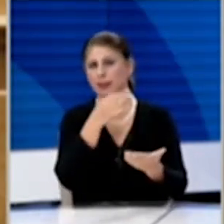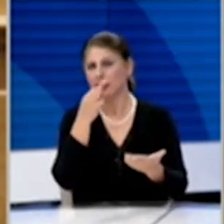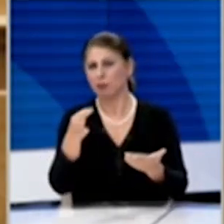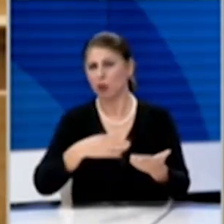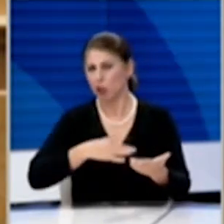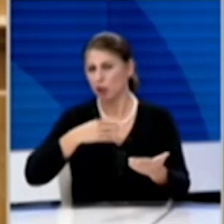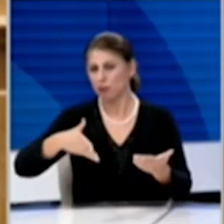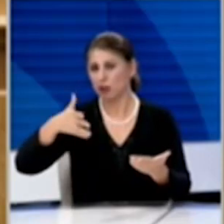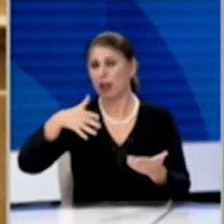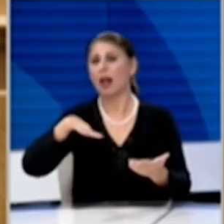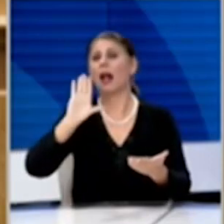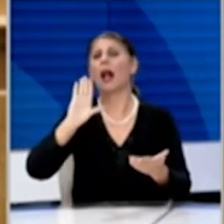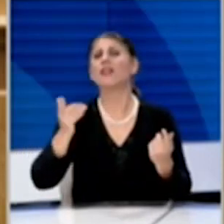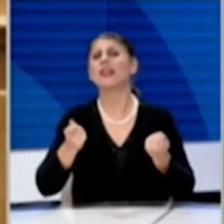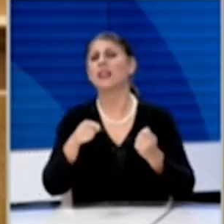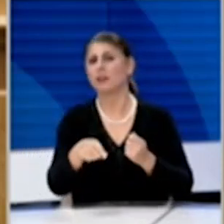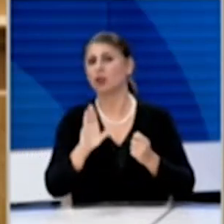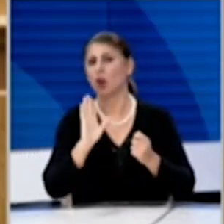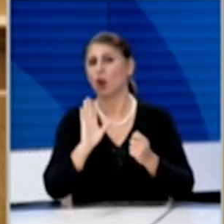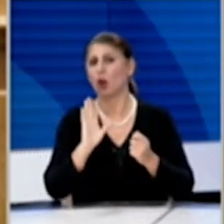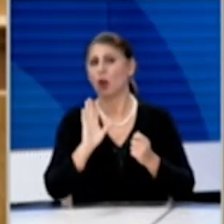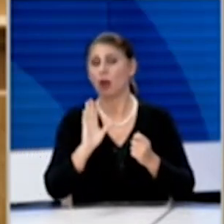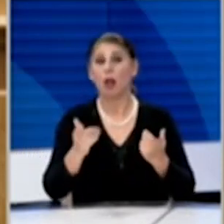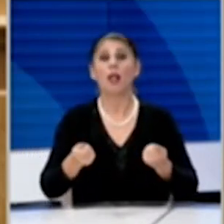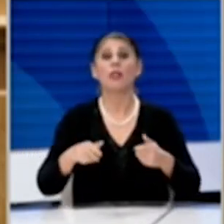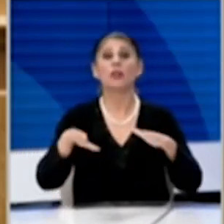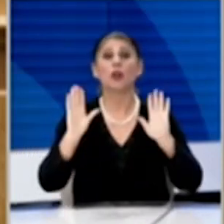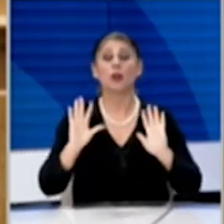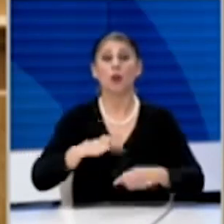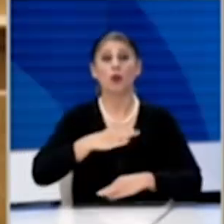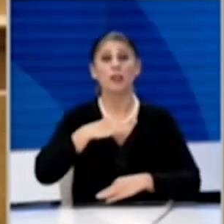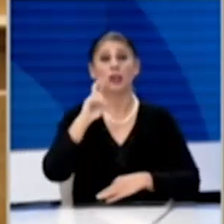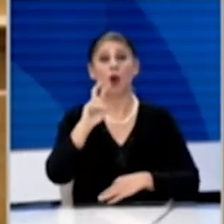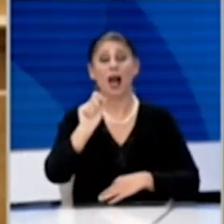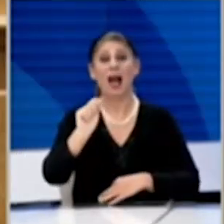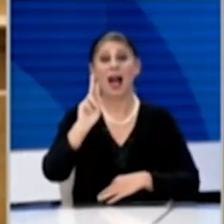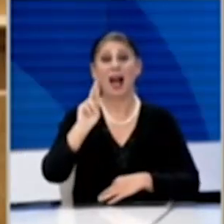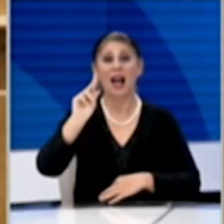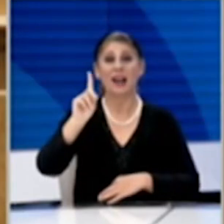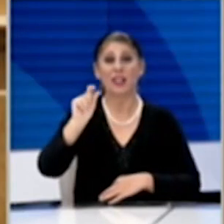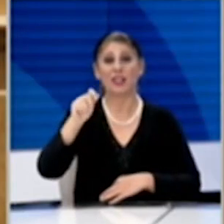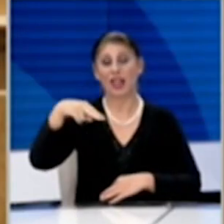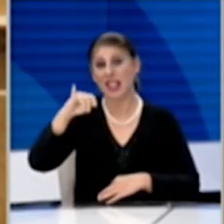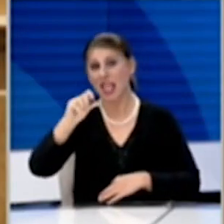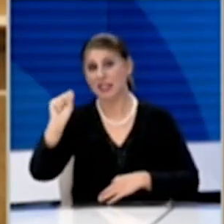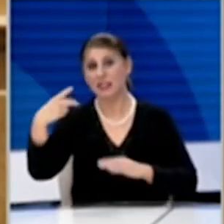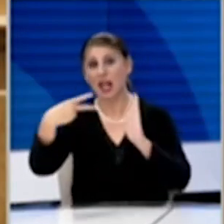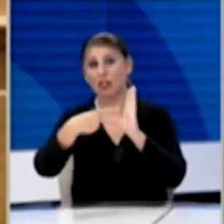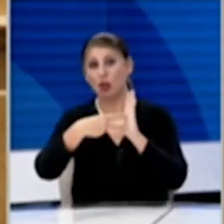κύριος Μητσοτάκης, δεν γίνεται αυτό? Μα δεν το έκανε ο κύριος Χαρδαλιάς το